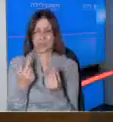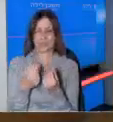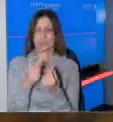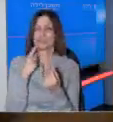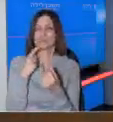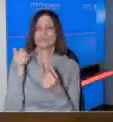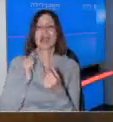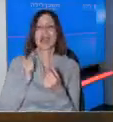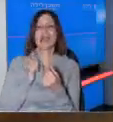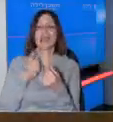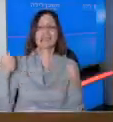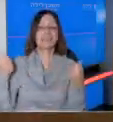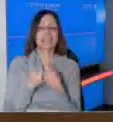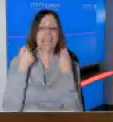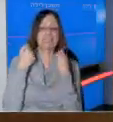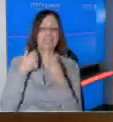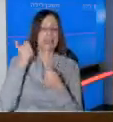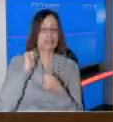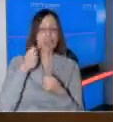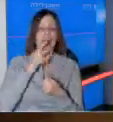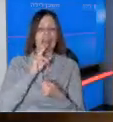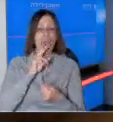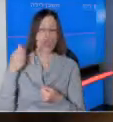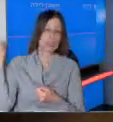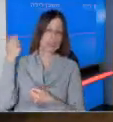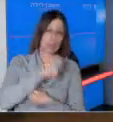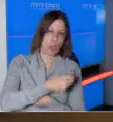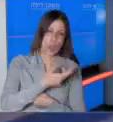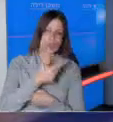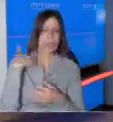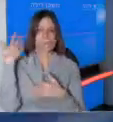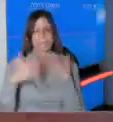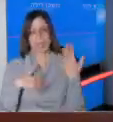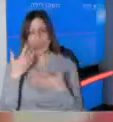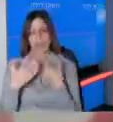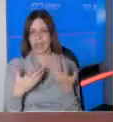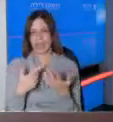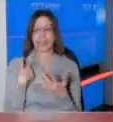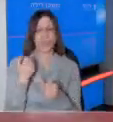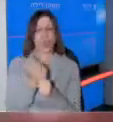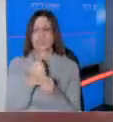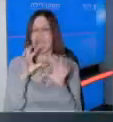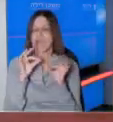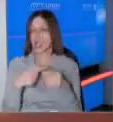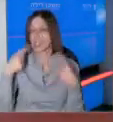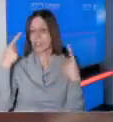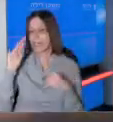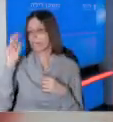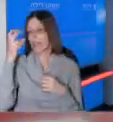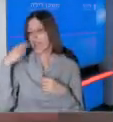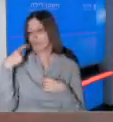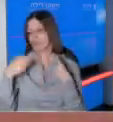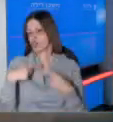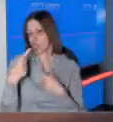חייל נדרס אתמול. חייל נדרס, כללות, מכות, בלגן לא נורמלי. אני עושה עשרות ימי מילואים בשנה, אתה יודע את זה. אני יודע, בגלל זה